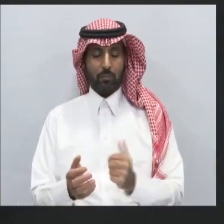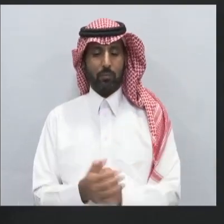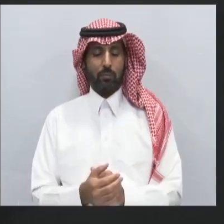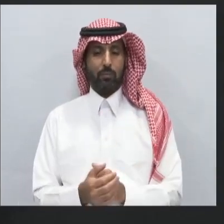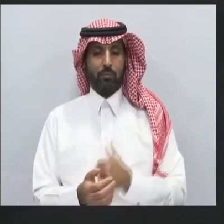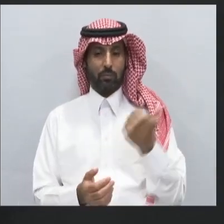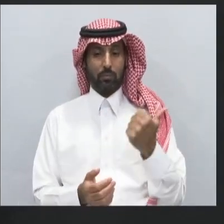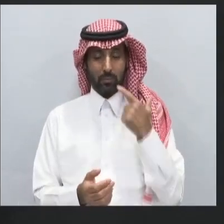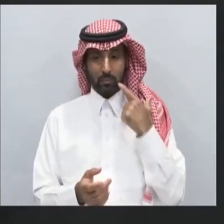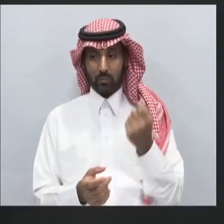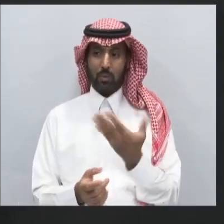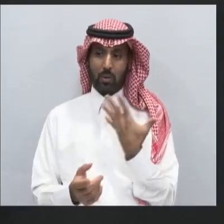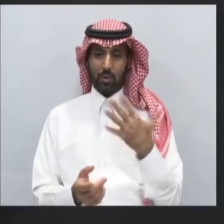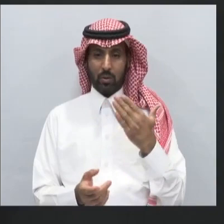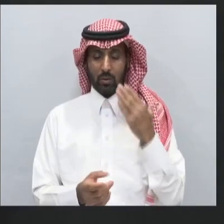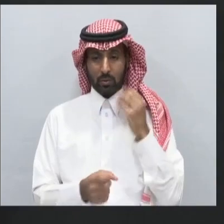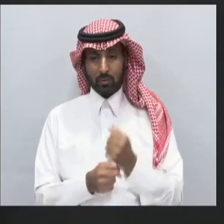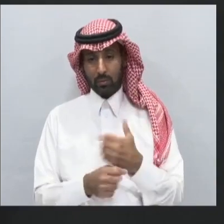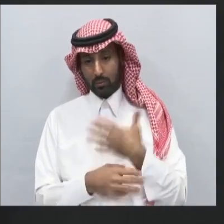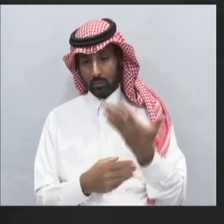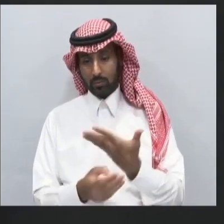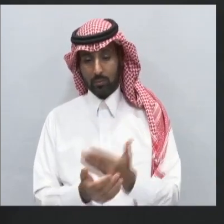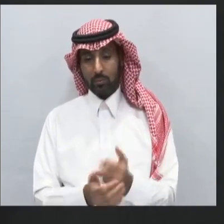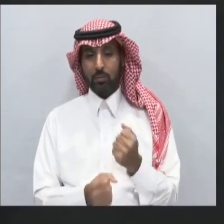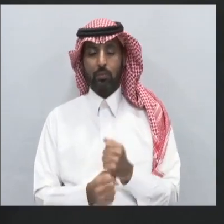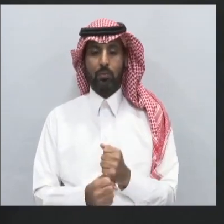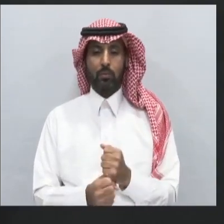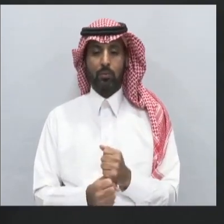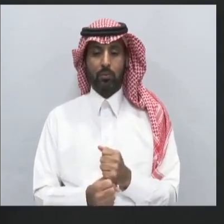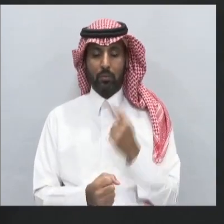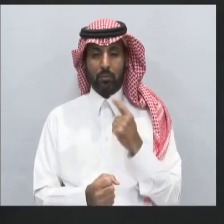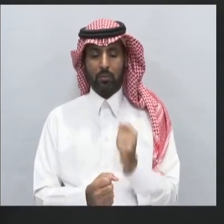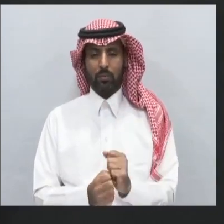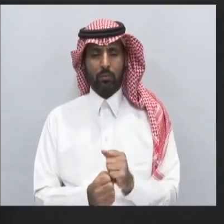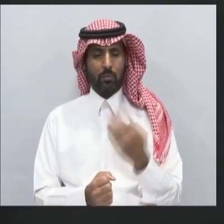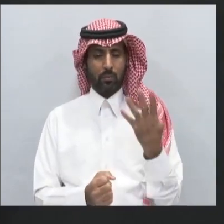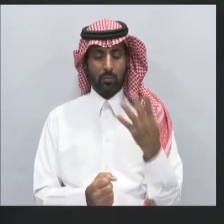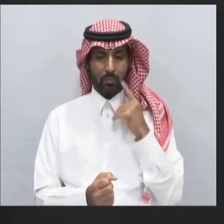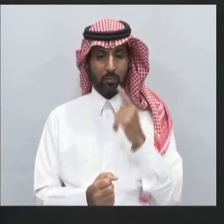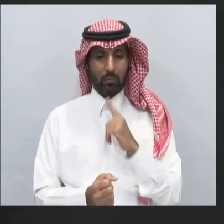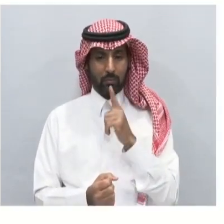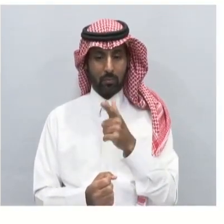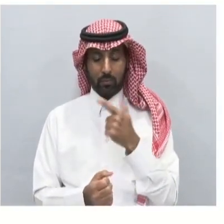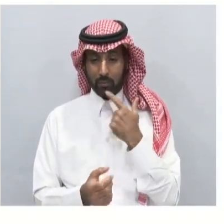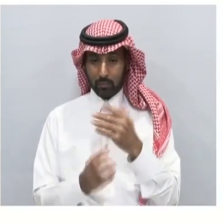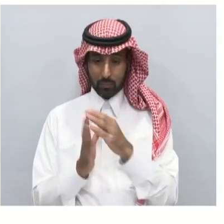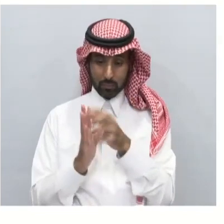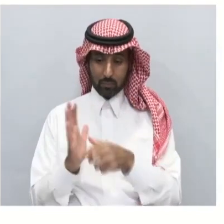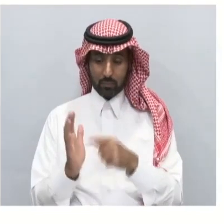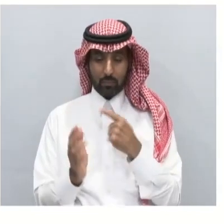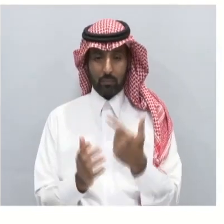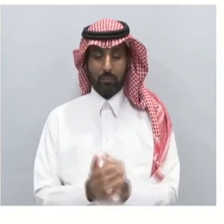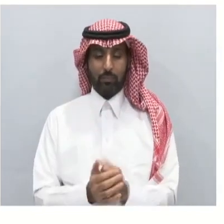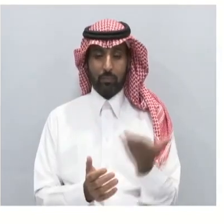unit culture talk. إن شاء الله today we will cover unit lesson 4 language and context. In our